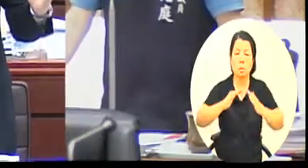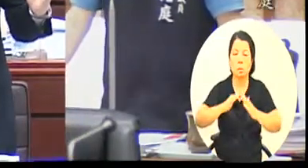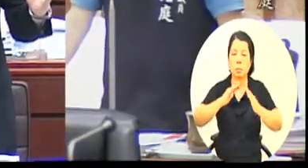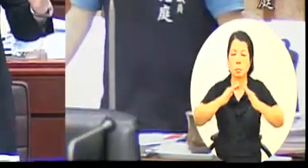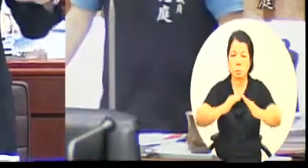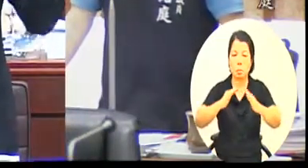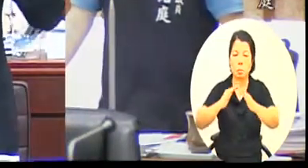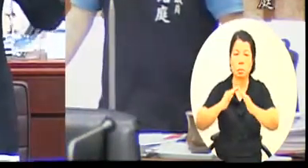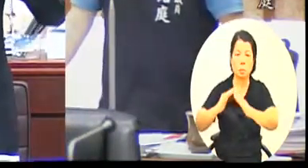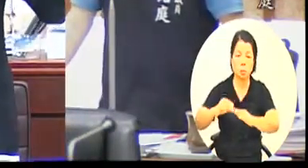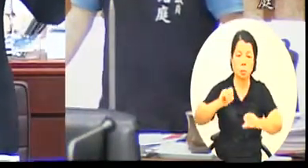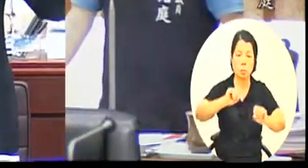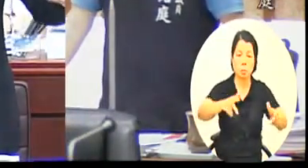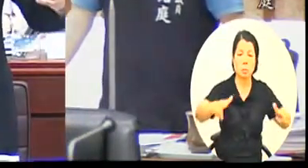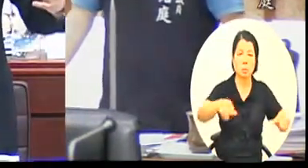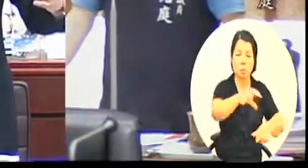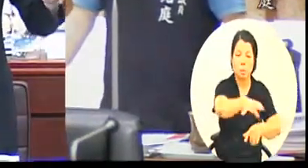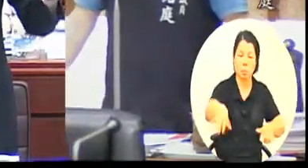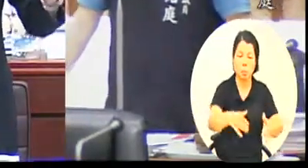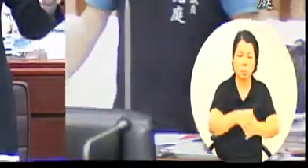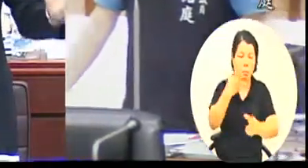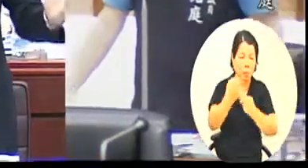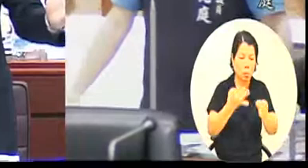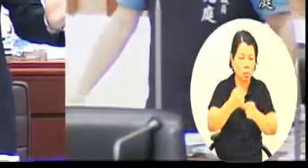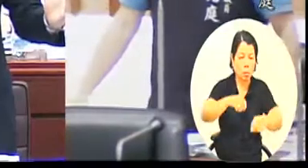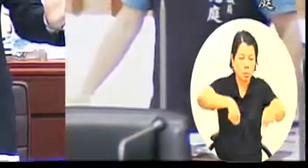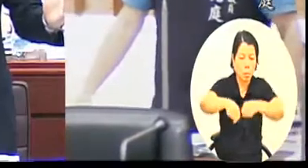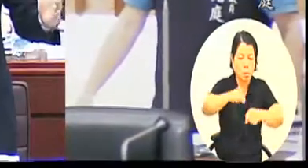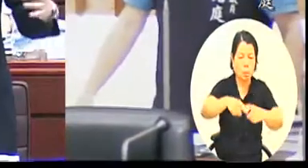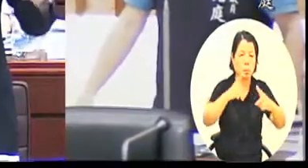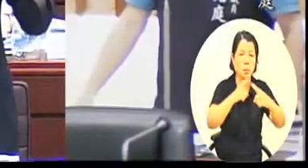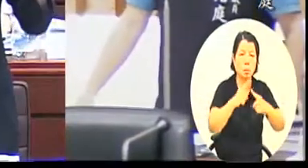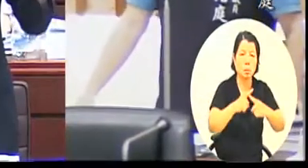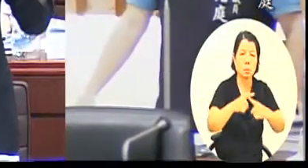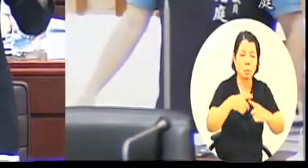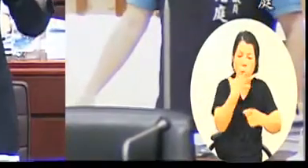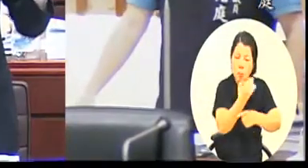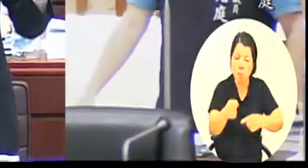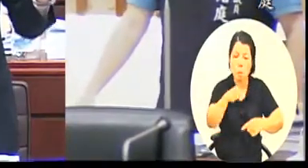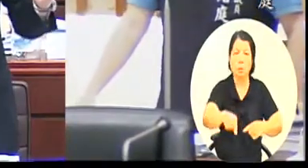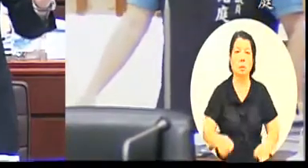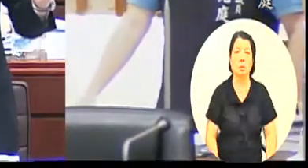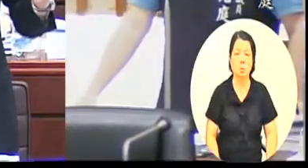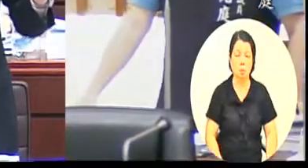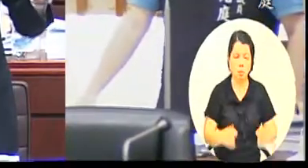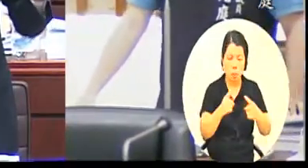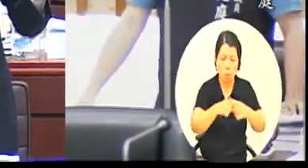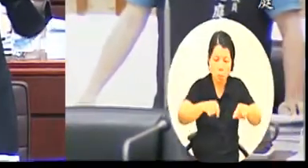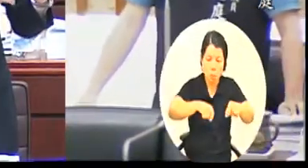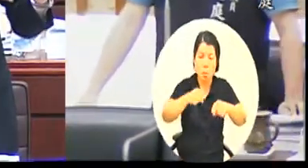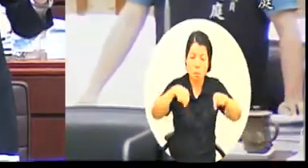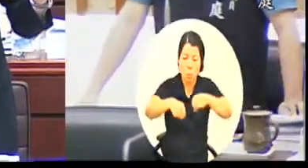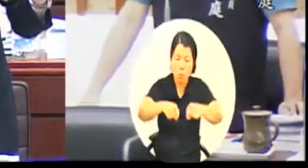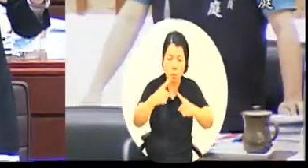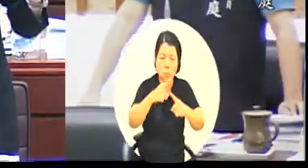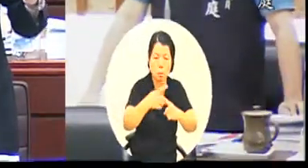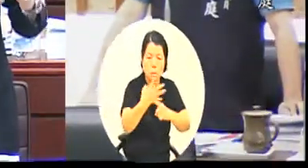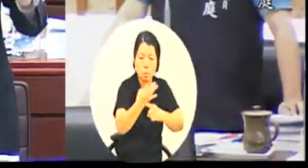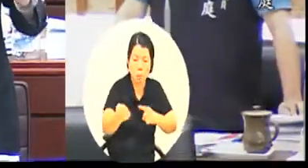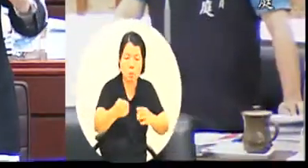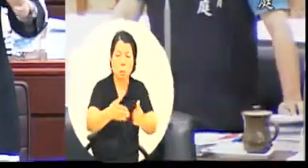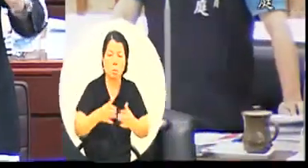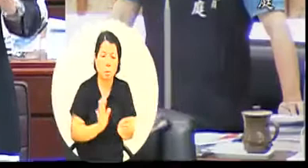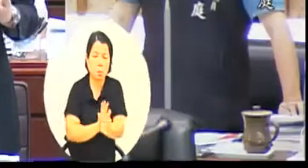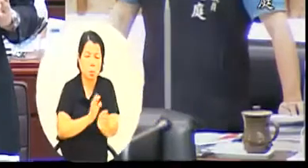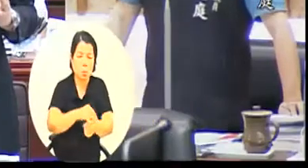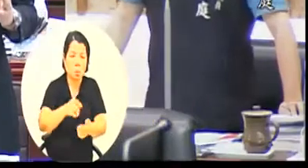有设定一个未来，比如说几年之后的计划人口数，然后它再用计划人口数去推估，就是说比如